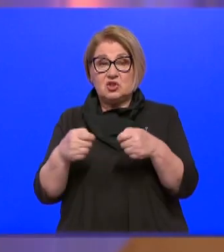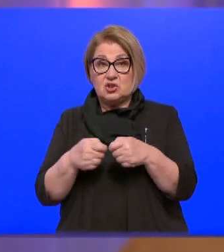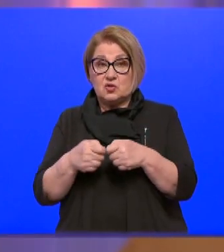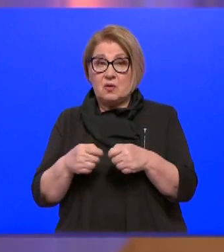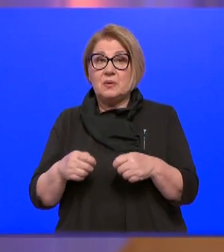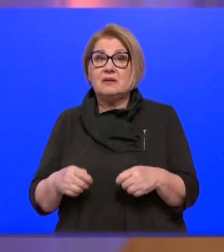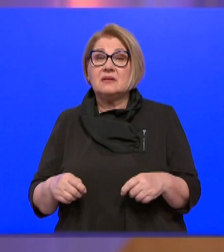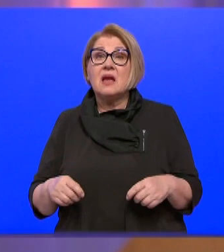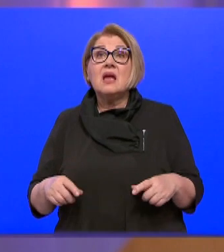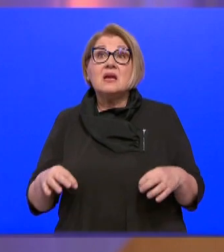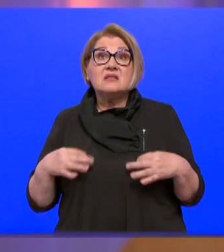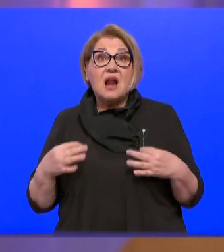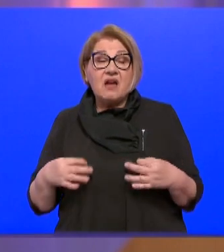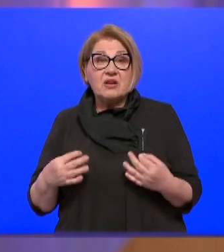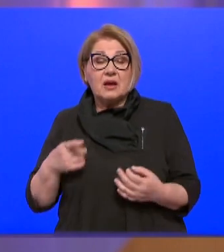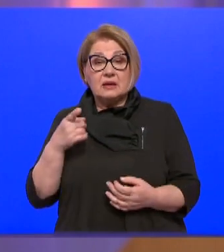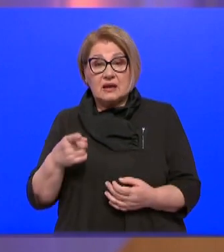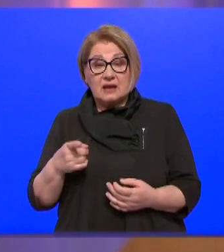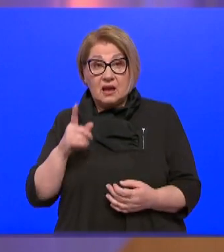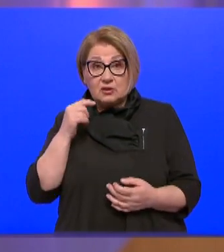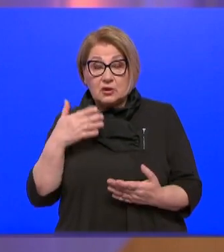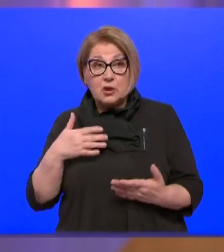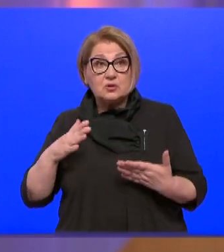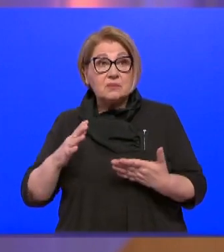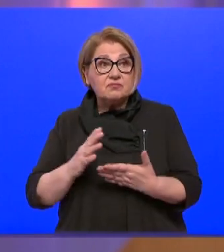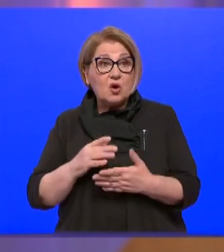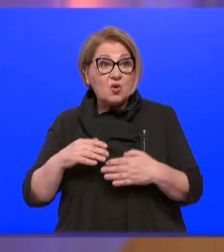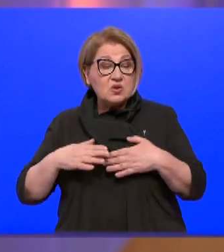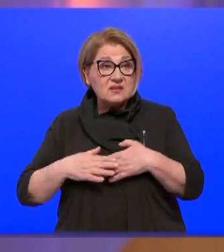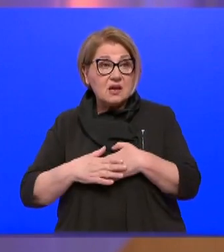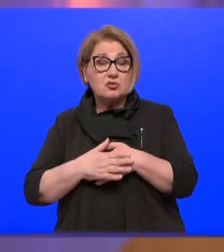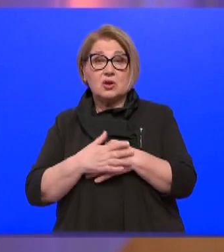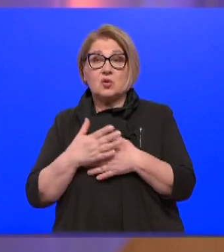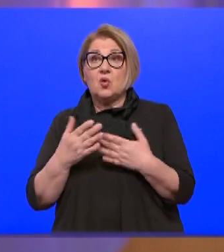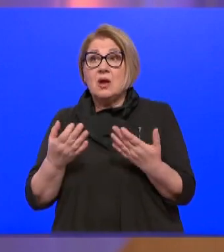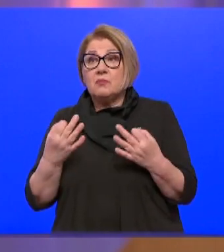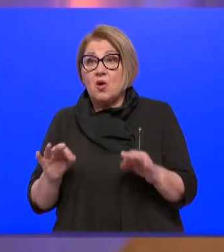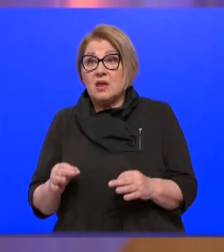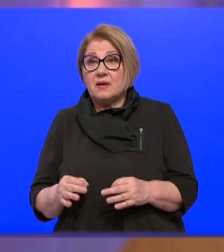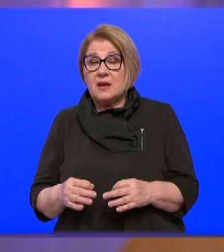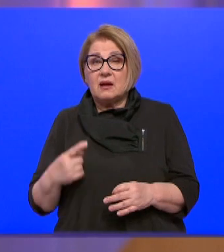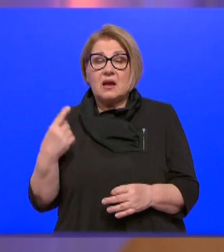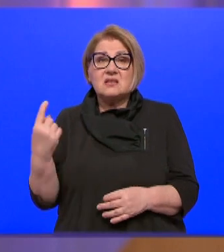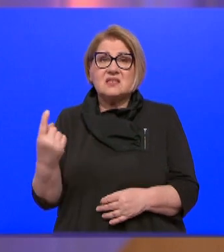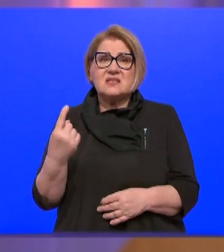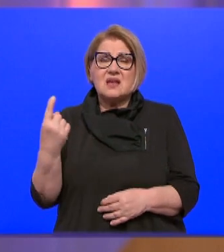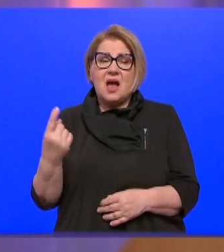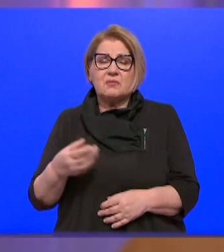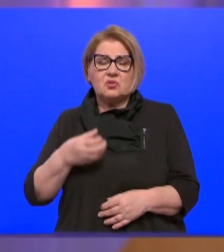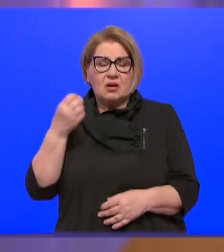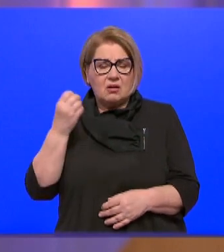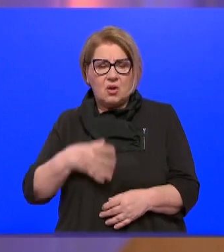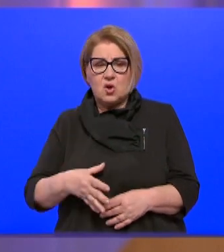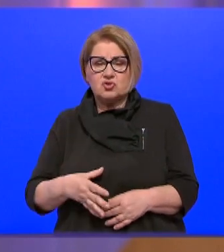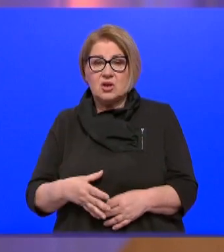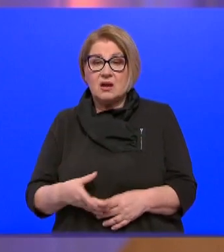zdravije. Ti ljudi se osjećaju korisni i uključeni mm-hmm. u zajednicu, jer osamljenost je najgora stvar mm-hmm. i nepotrebno jer